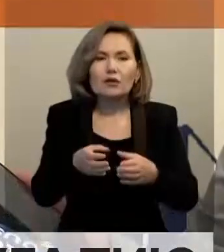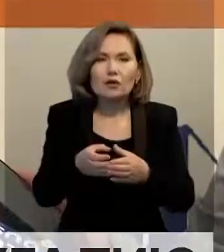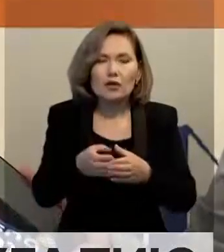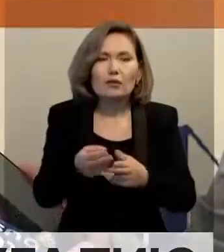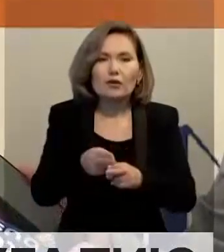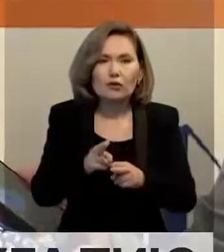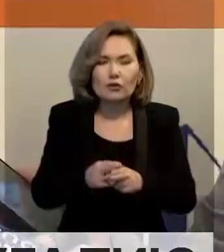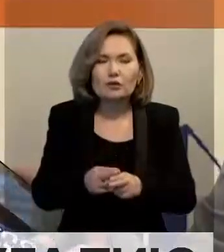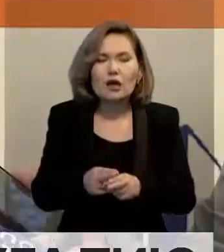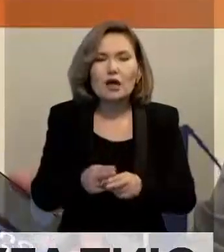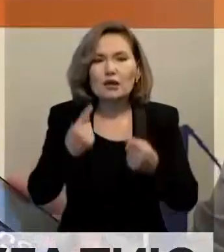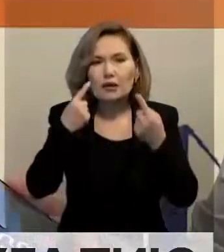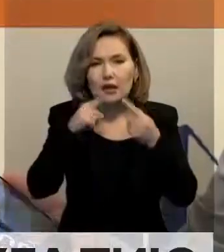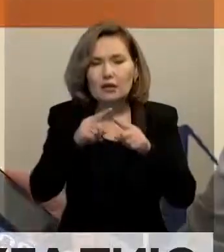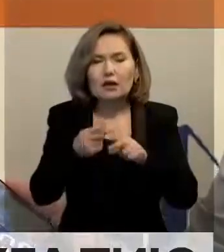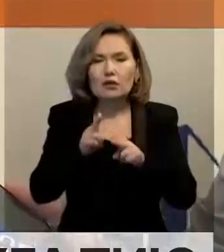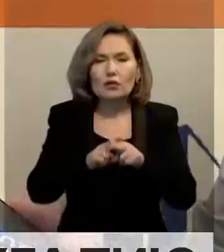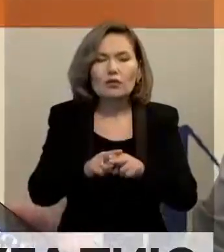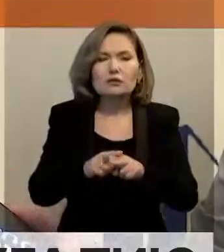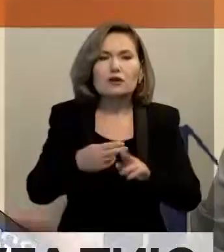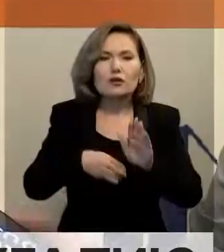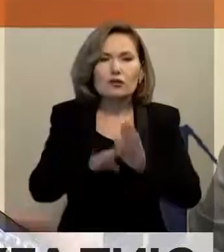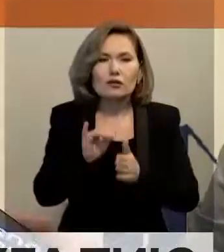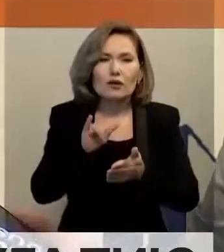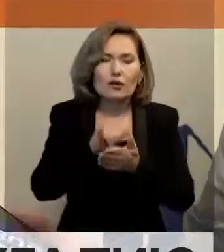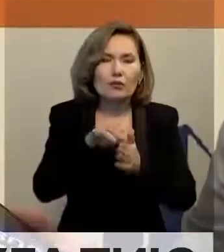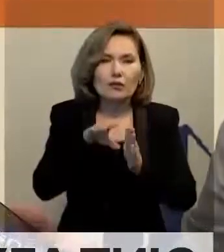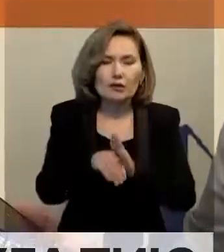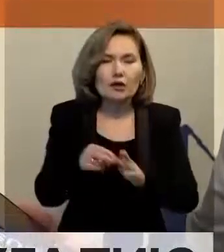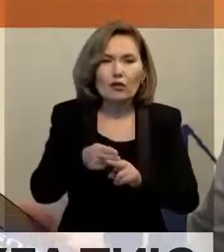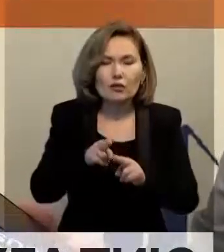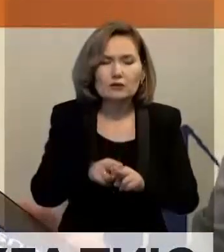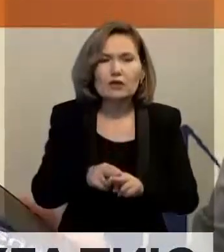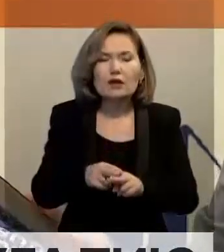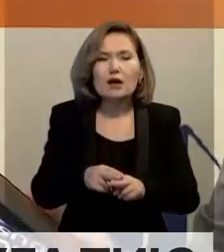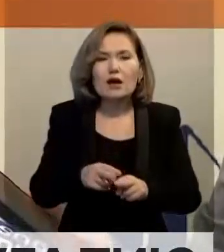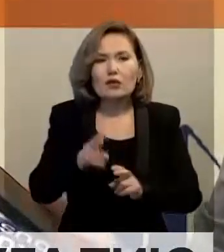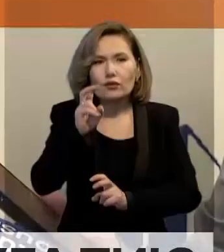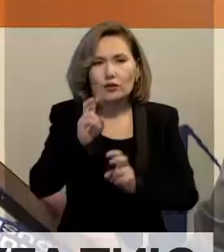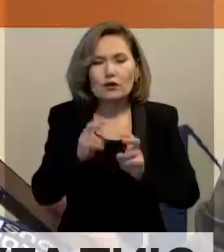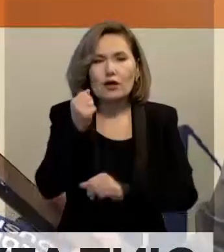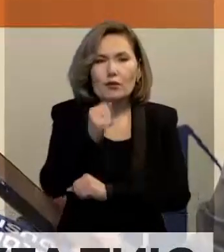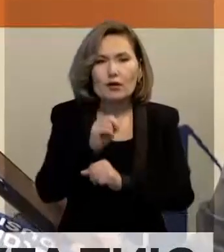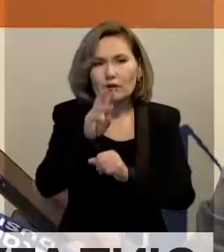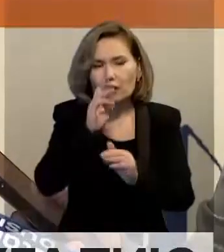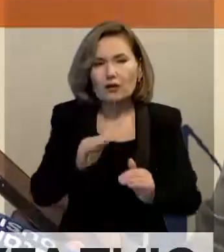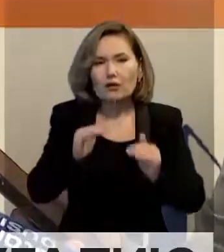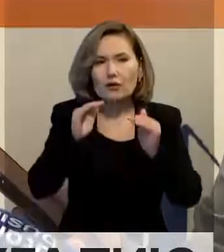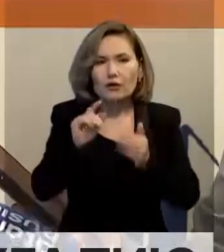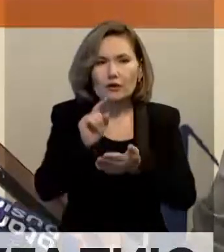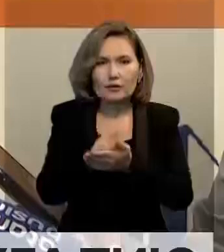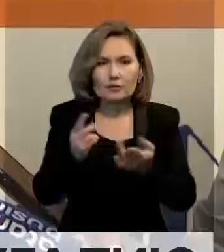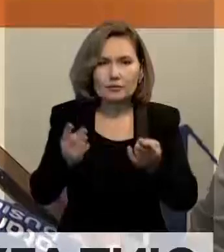жоқ. Оны қарапайым, кәдімгі, төменгі жалақы алатын қызметкерлерге ең біріншіде соларға беру